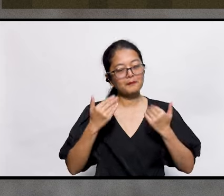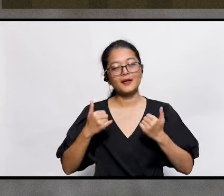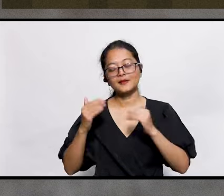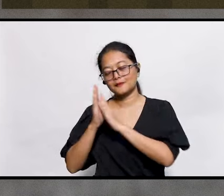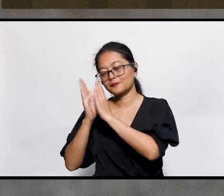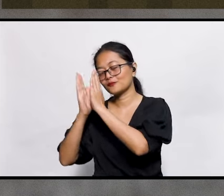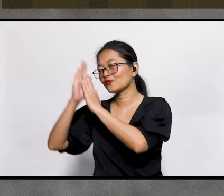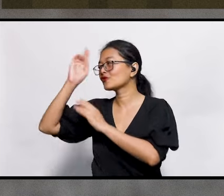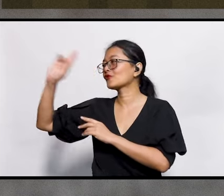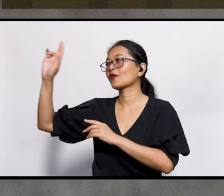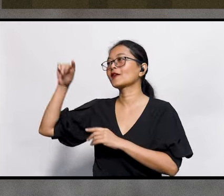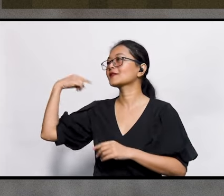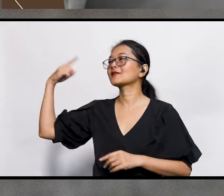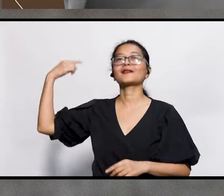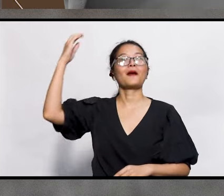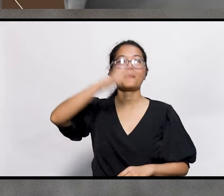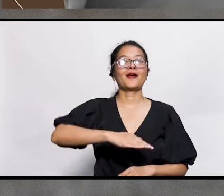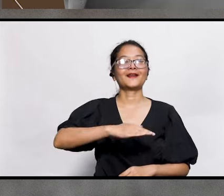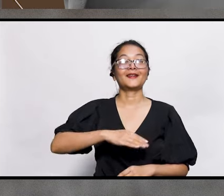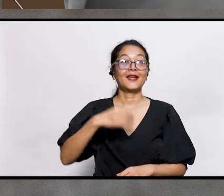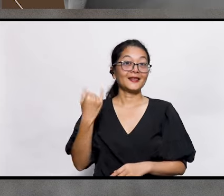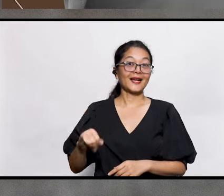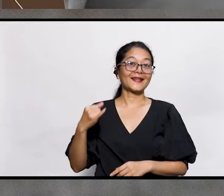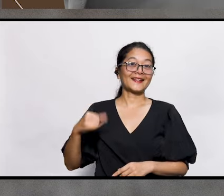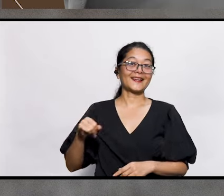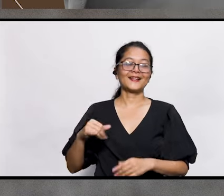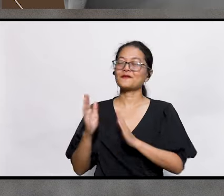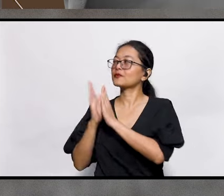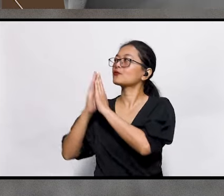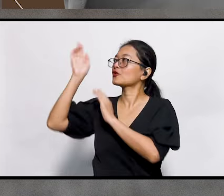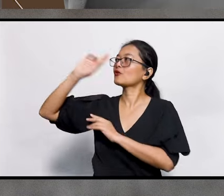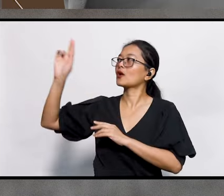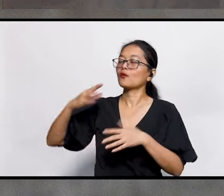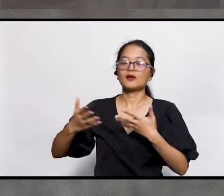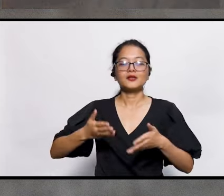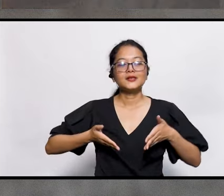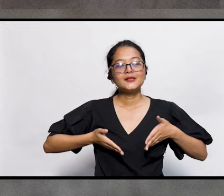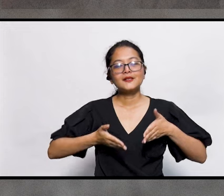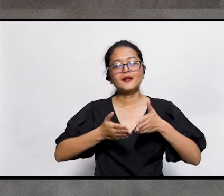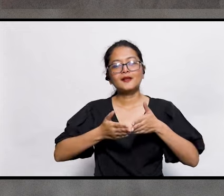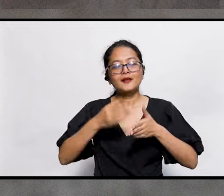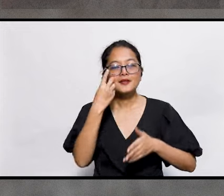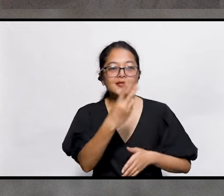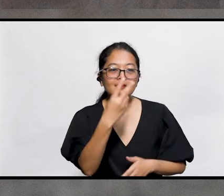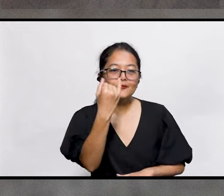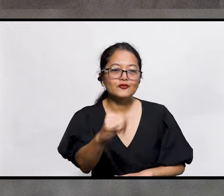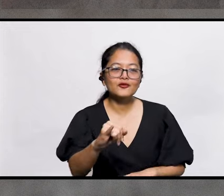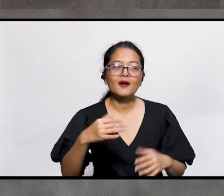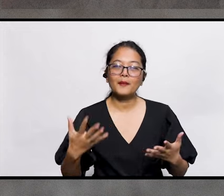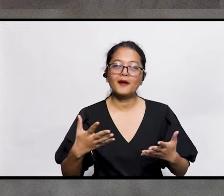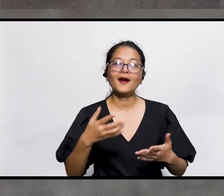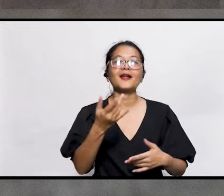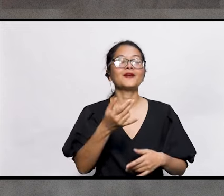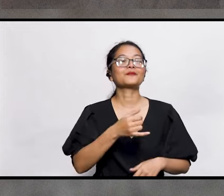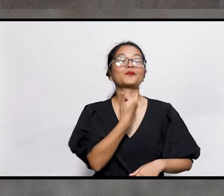yang terakhir ya teman-teman ya Pujilah Tuhan meski perjalanannya belum terlihat ujungnya belum lihat ujungnya Yosua 6 ayat